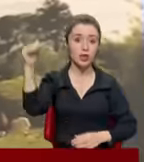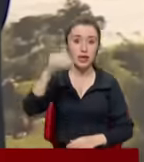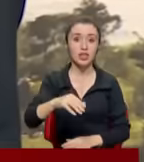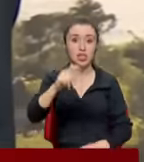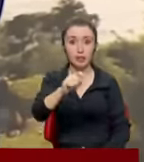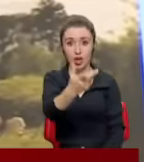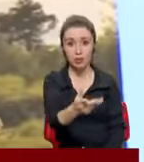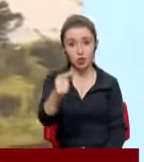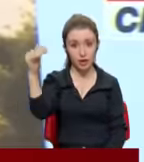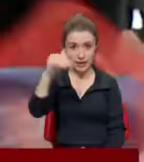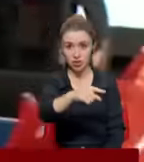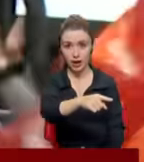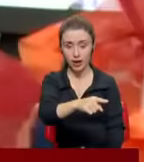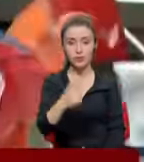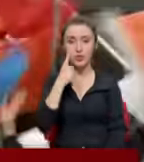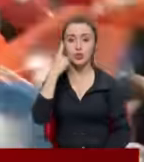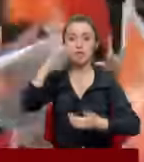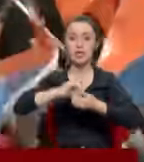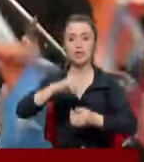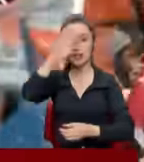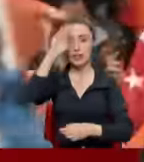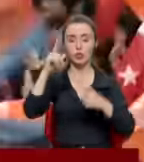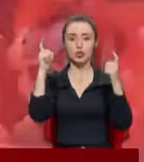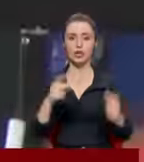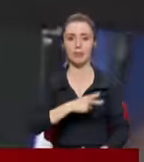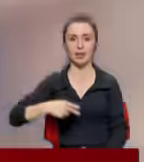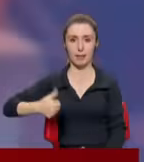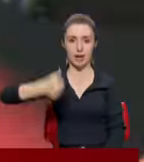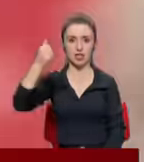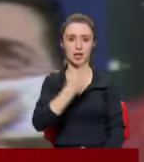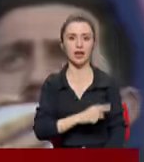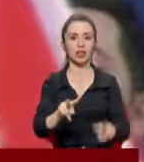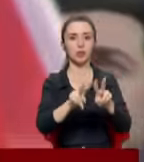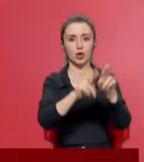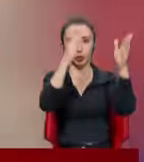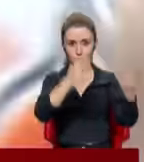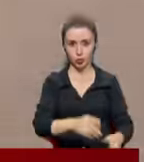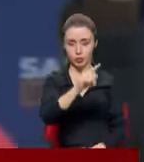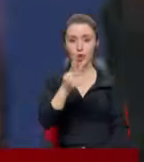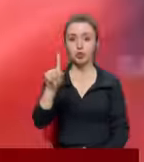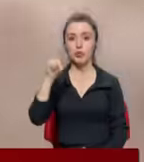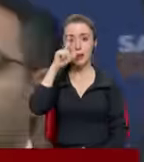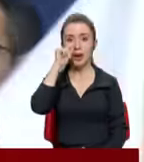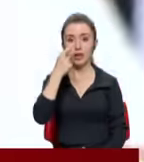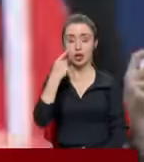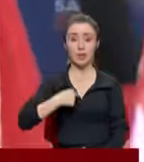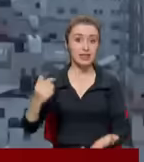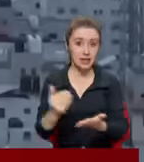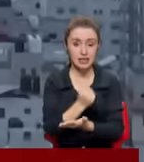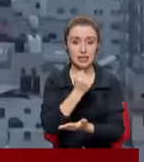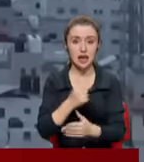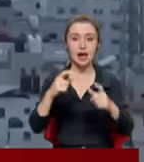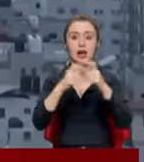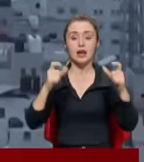edecek miş gelince Cumhur ittifakı'nın İstanbul Büyükşehir Belediye Başkan Adayı Murat kurum'un 31 Mart'ta Biz kazanırsak